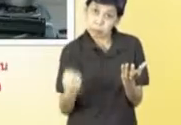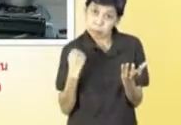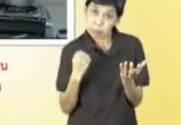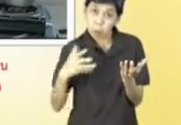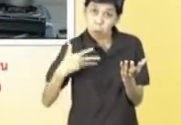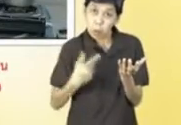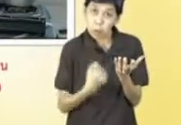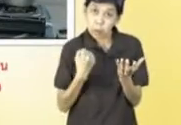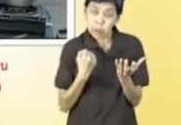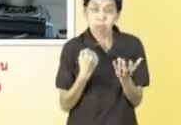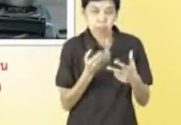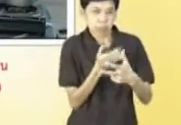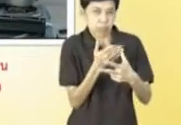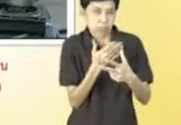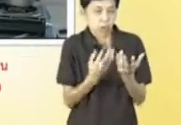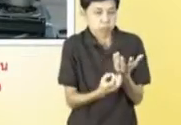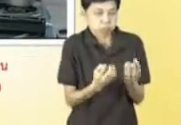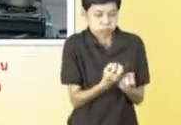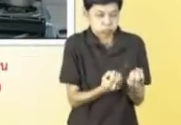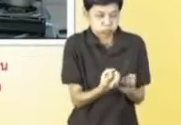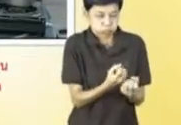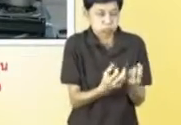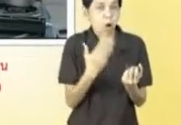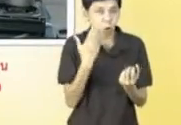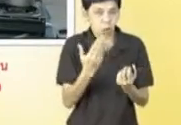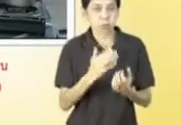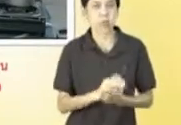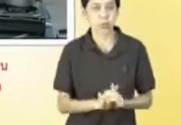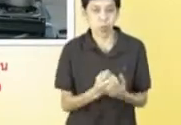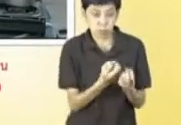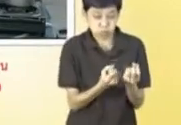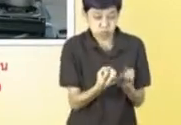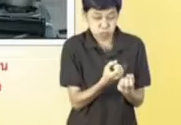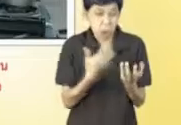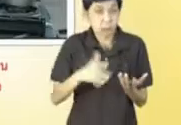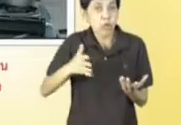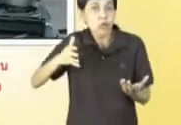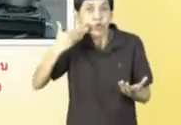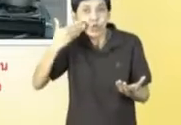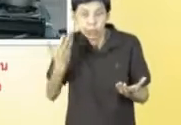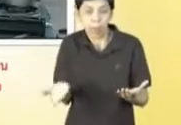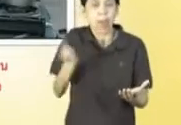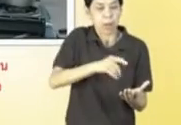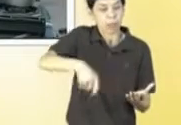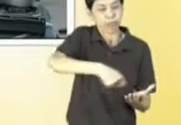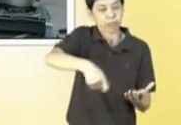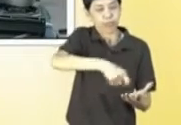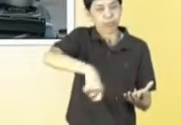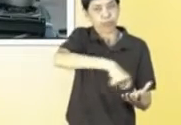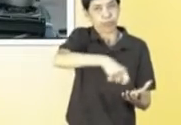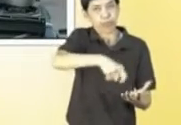เคี่ยวให้ไฟแรงก่อนให้เดือดขึ้นมาก่อนนะฮะแล้วถึงจะน้ำพริกลงไปผัดนะครับ